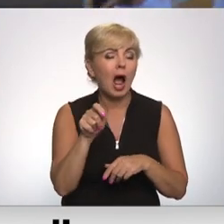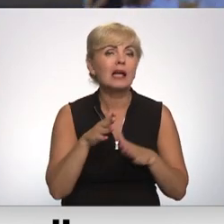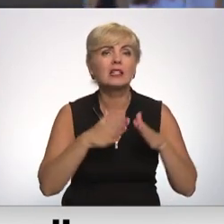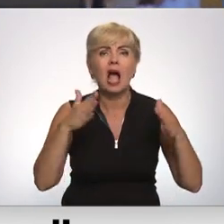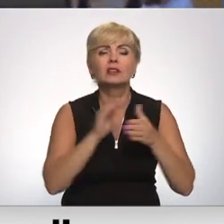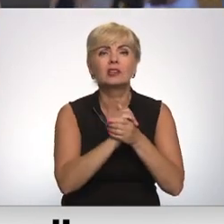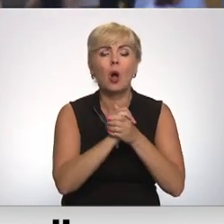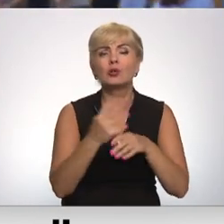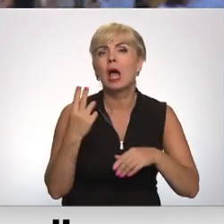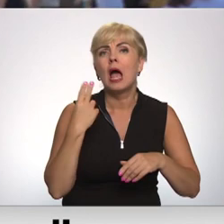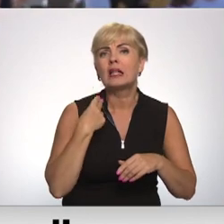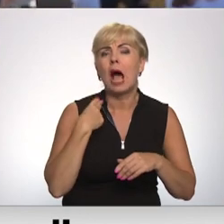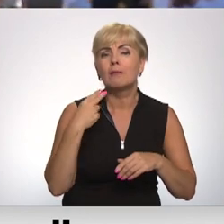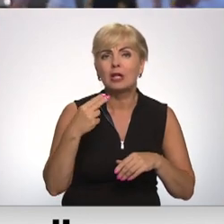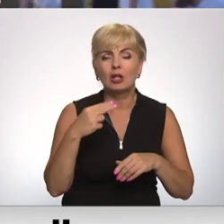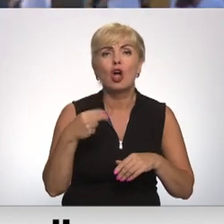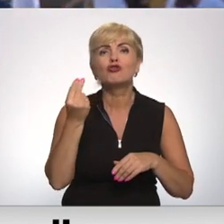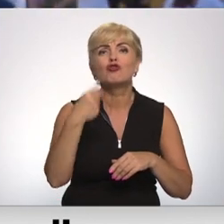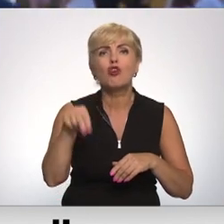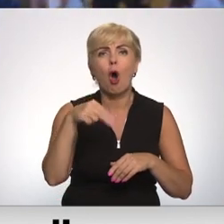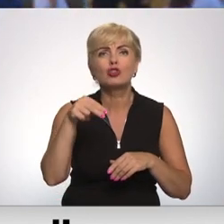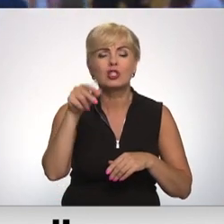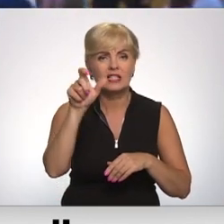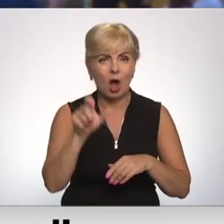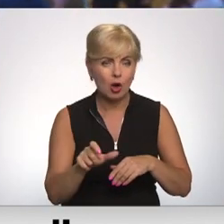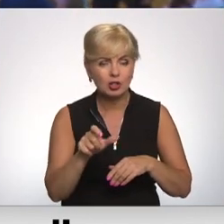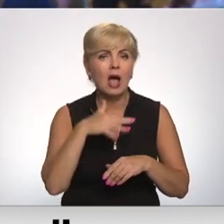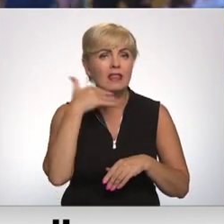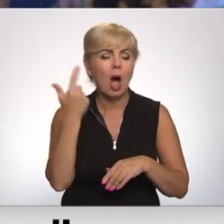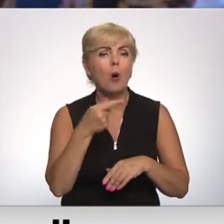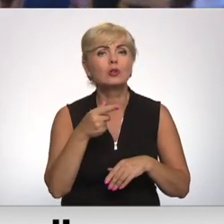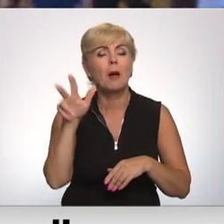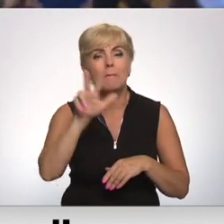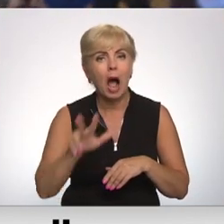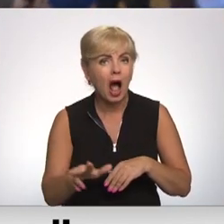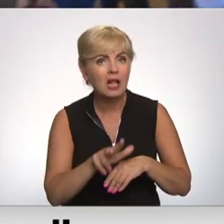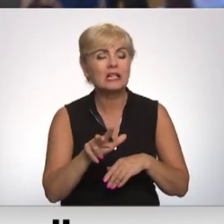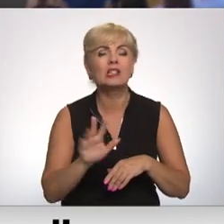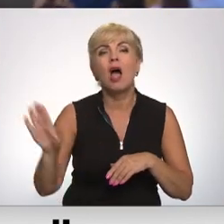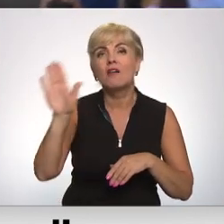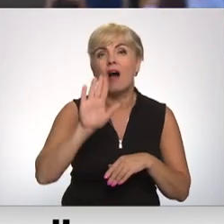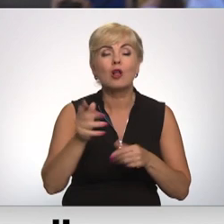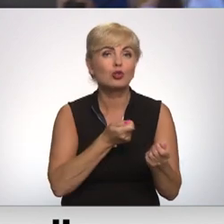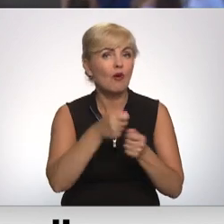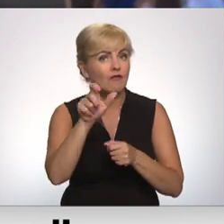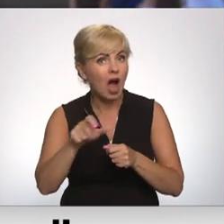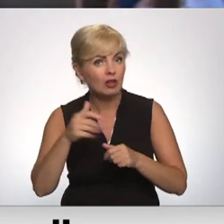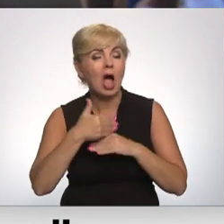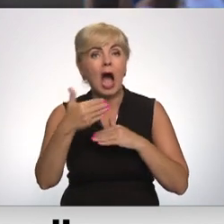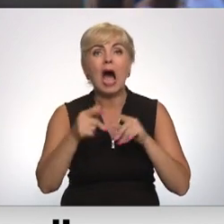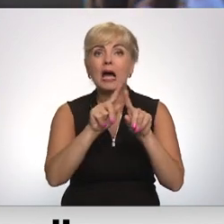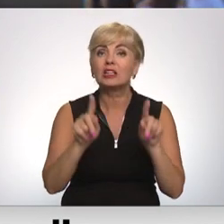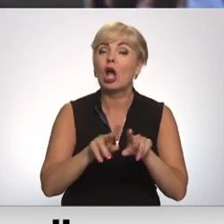draugs, Lielbritānijas premjerministrs Boris Johnsons un daudzi citi arī Baltijas valstu vadītāji ārlietu